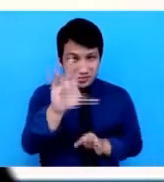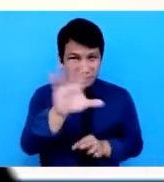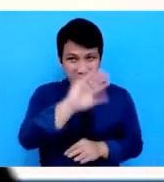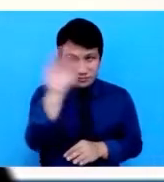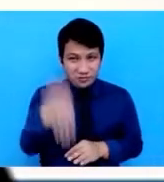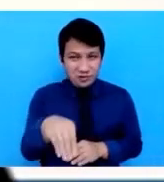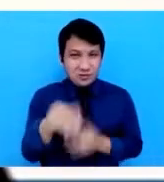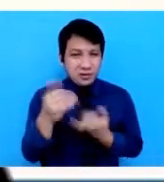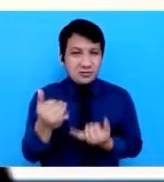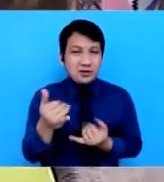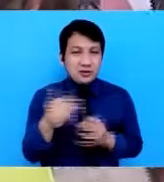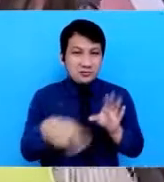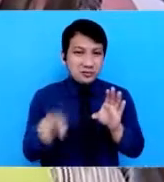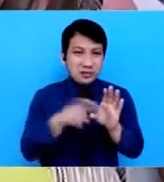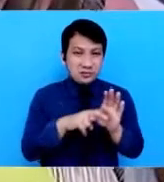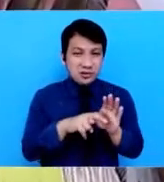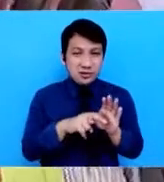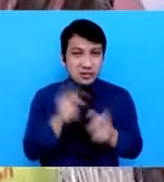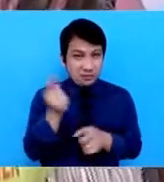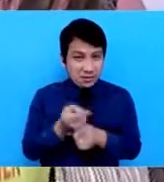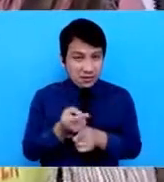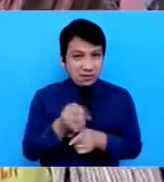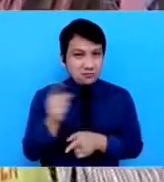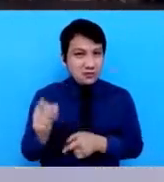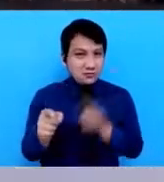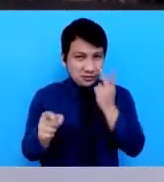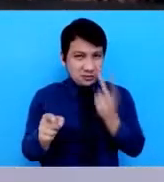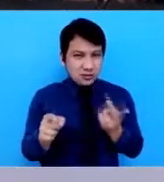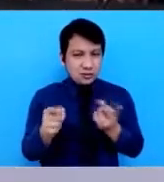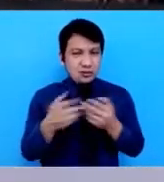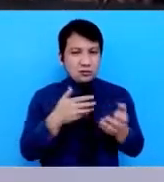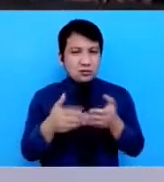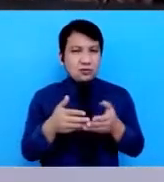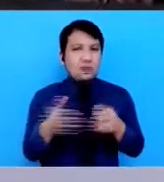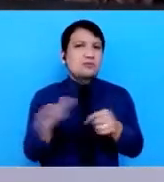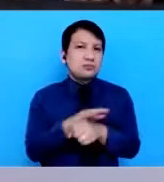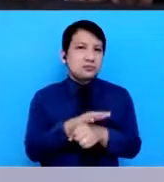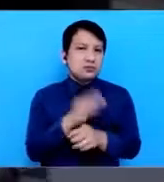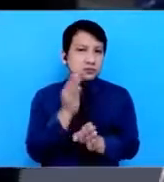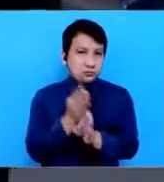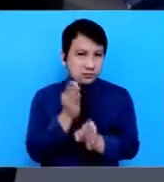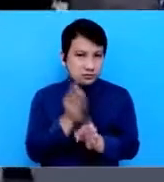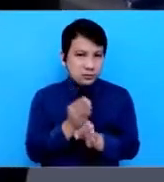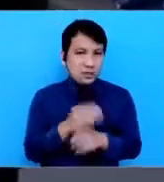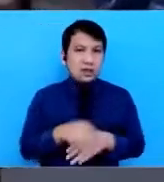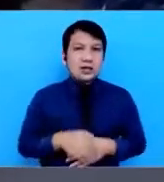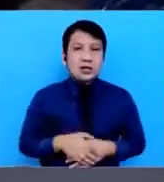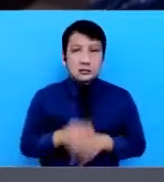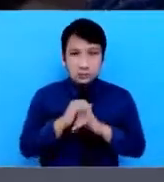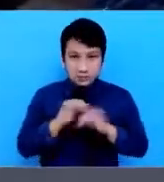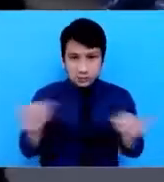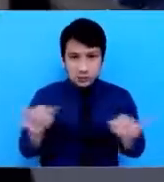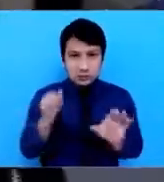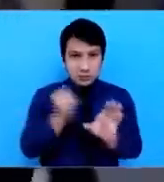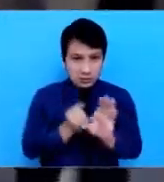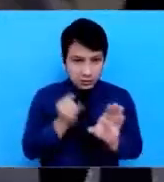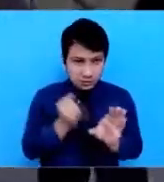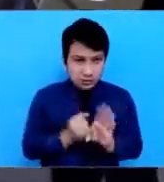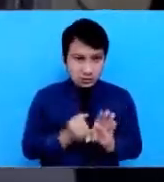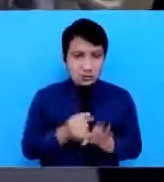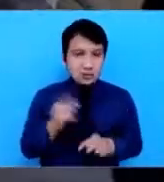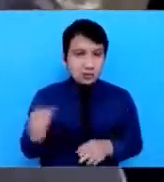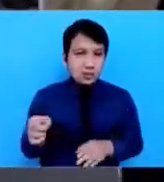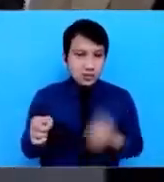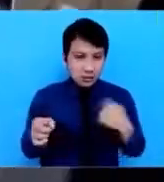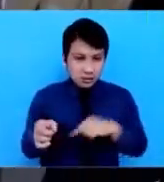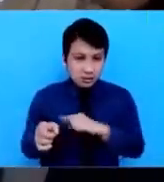ang capacity, di ba? Nakikita naman natin, punong-puno na yung mga buses, pati na rin yung mga jeepneys. Actually, may sa mga